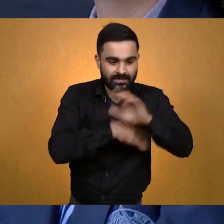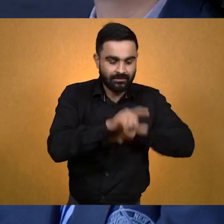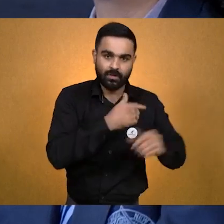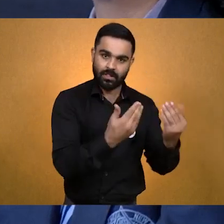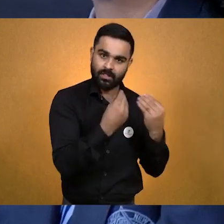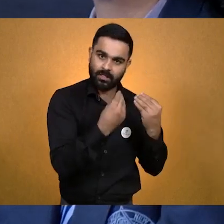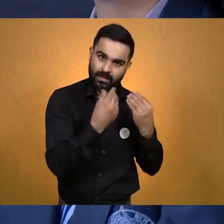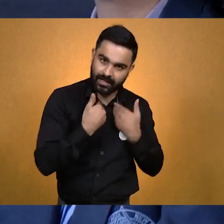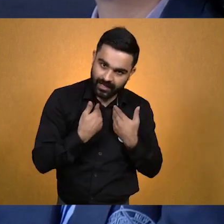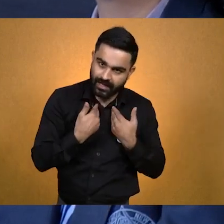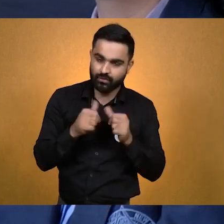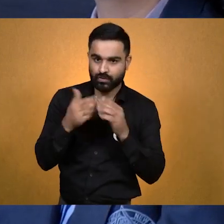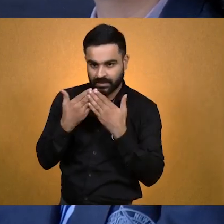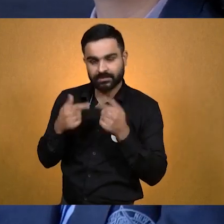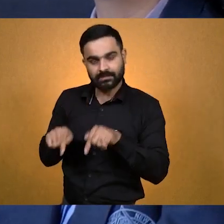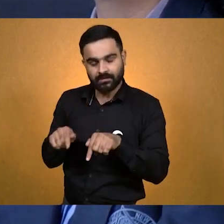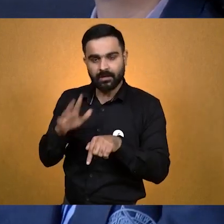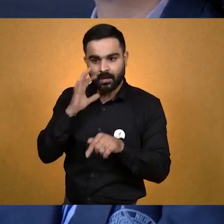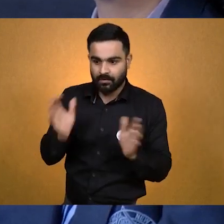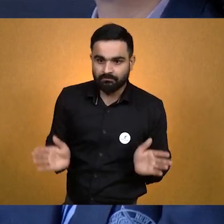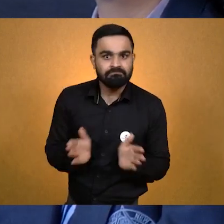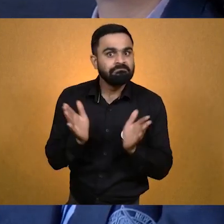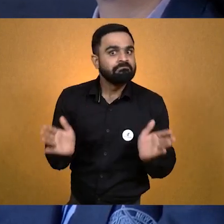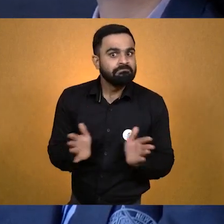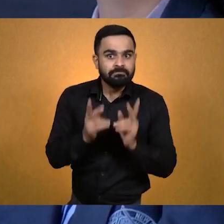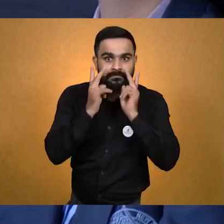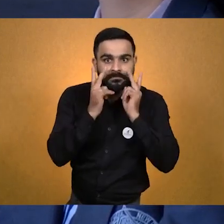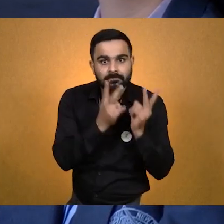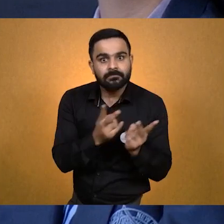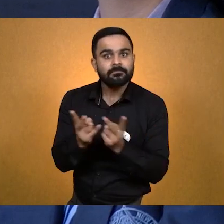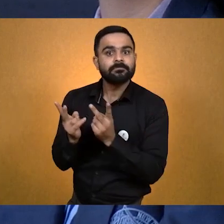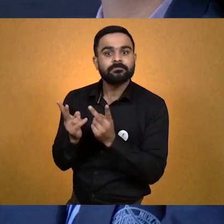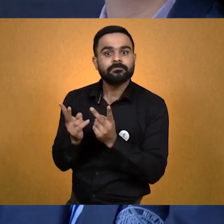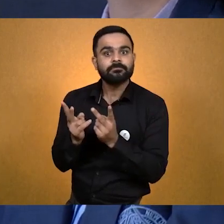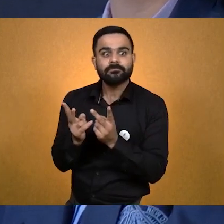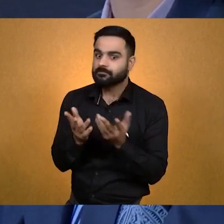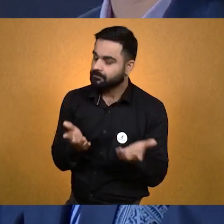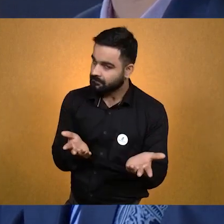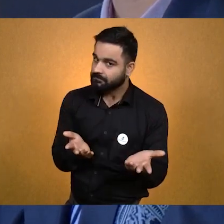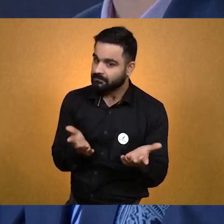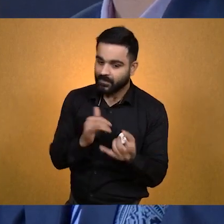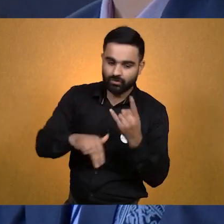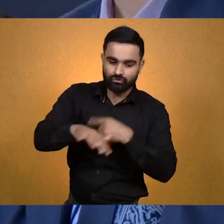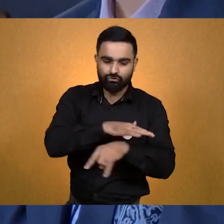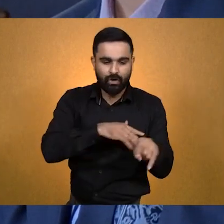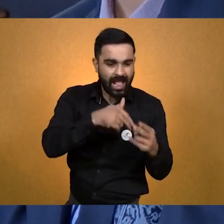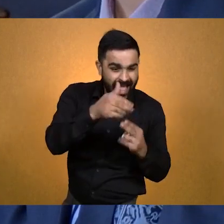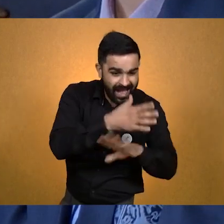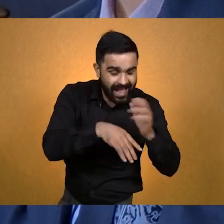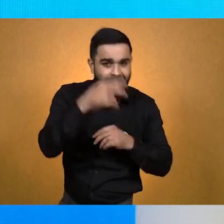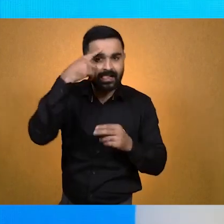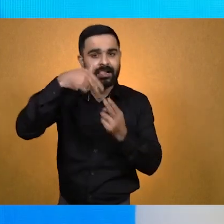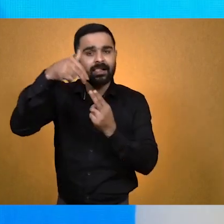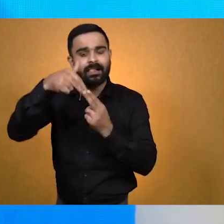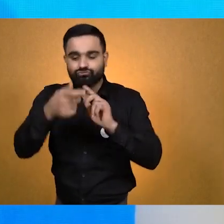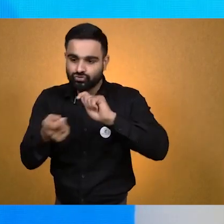at my academy, and it's so encouraging to see them overcome all the social stigmas, all the